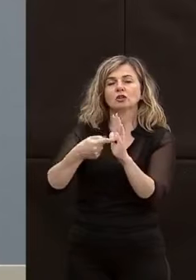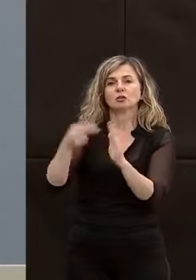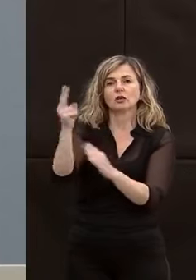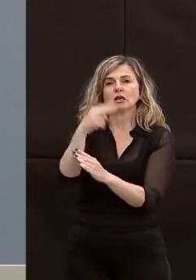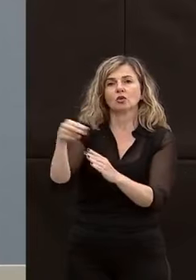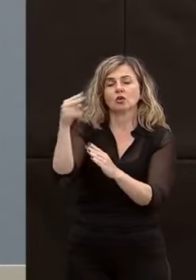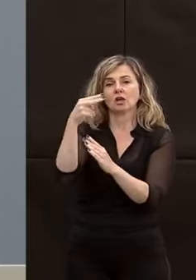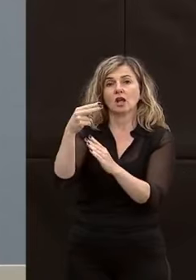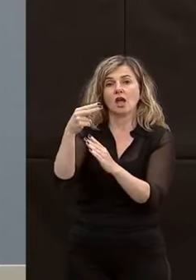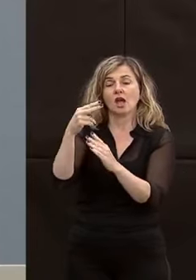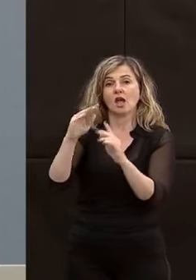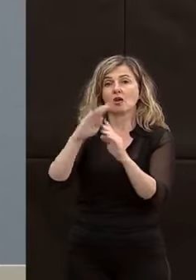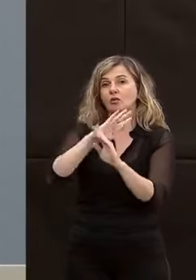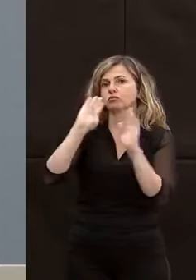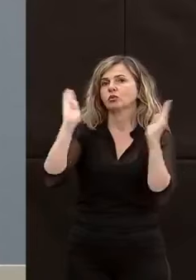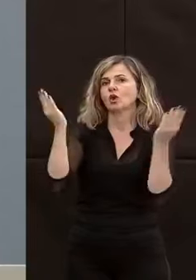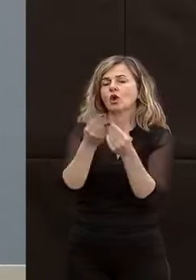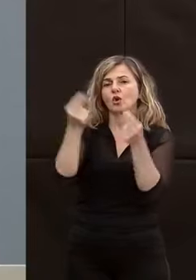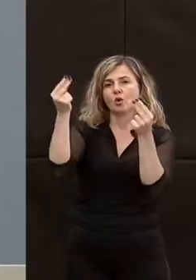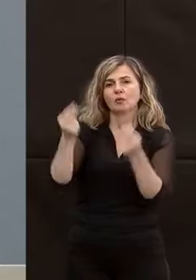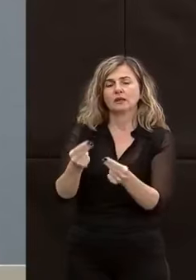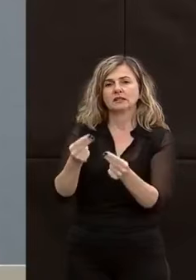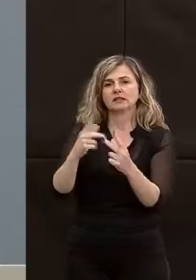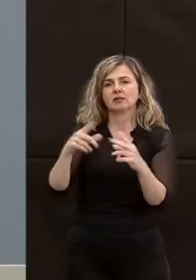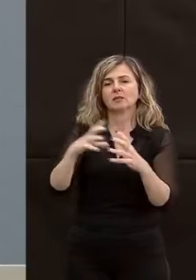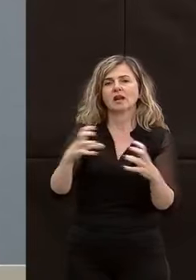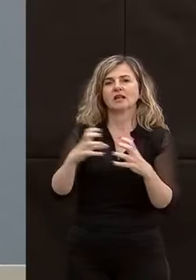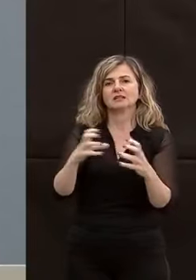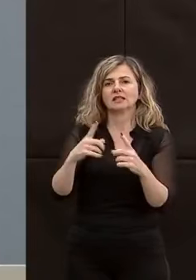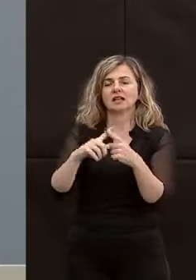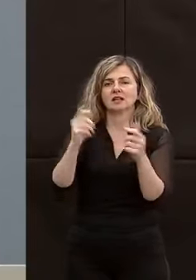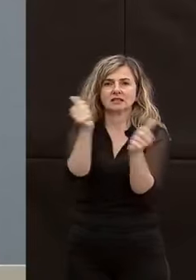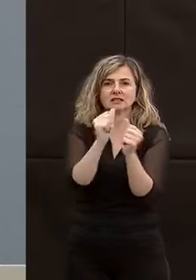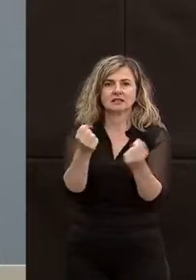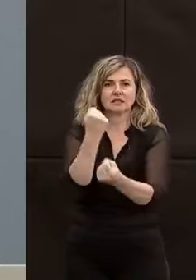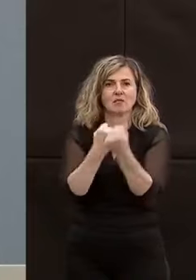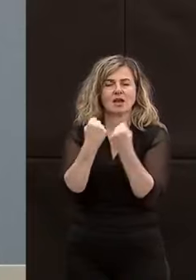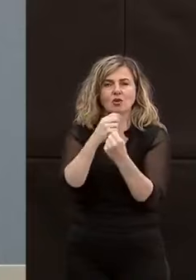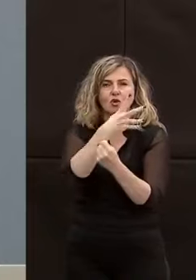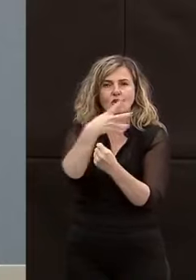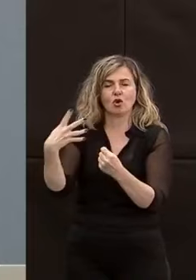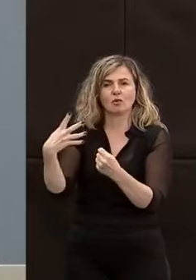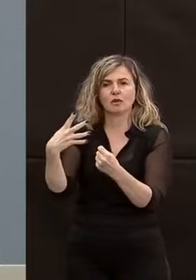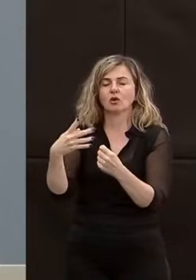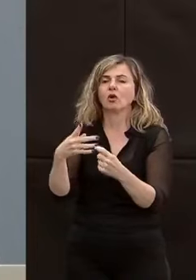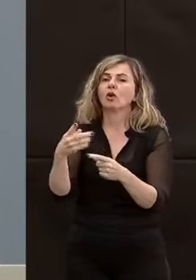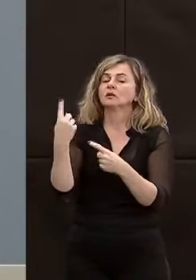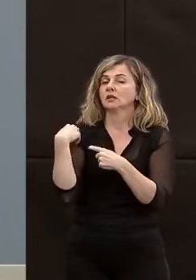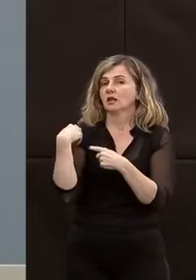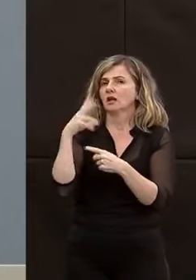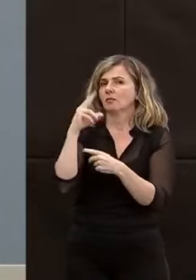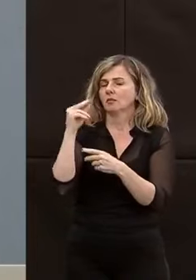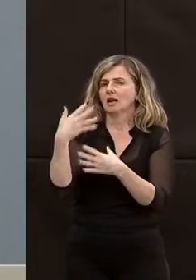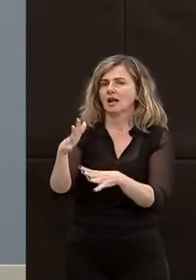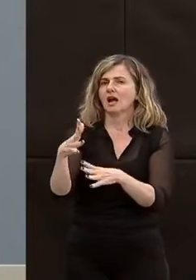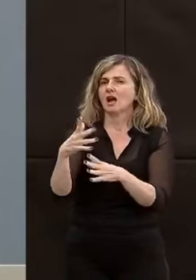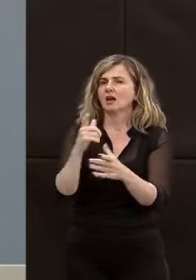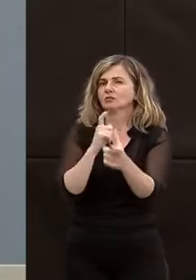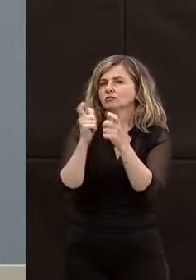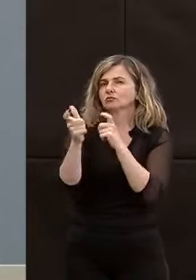per l'impresa in generale per il sistema e abbiamo parlato del tema dei rapporti